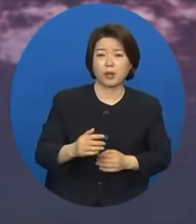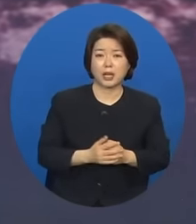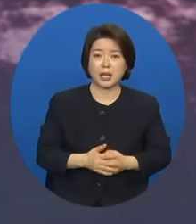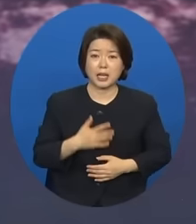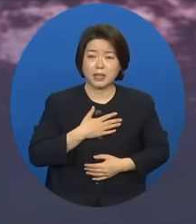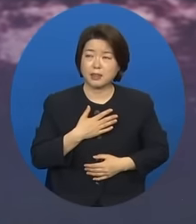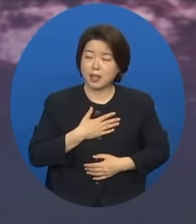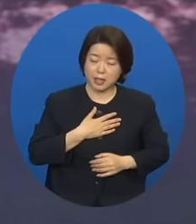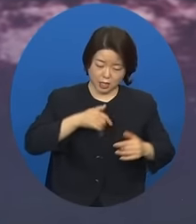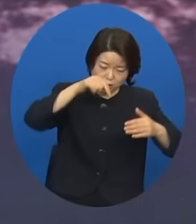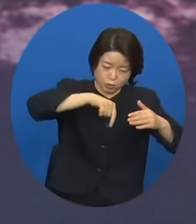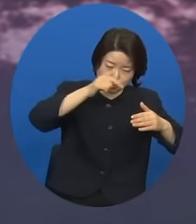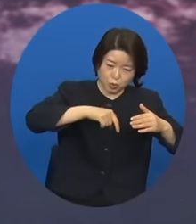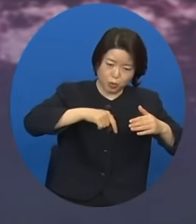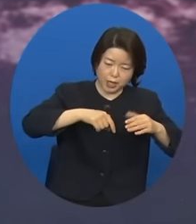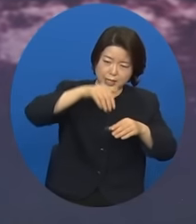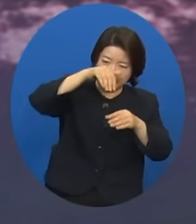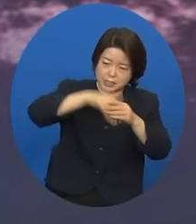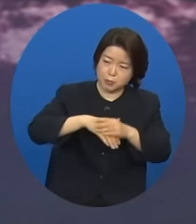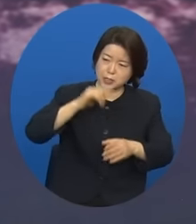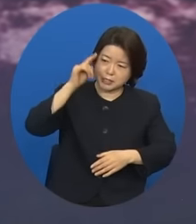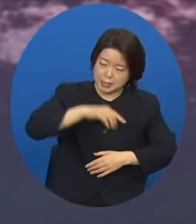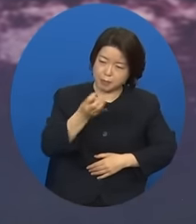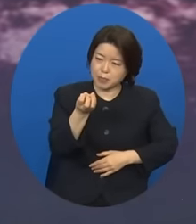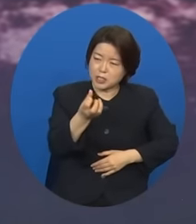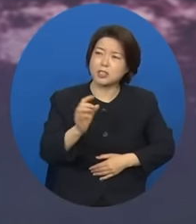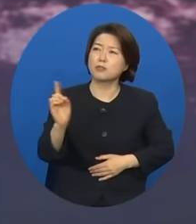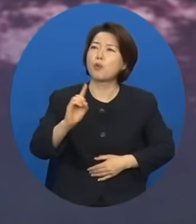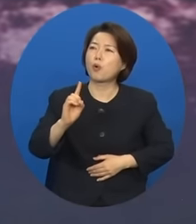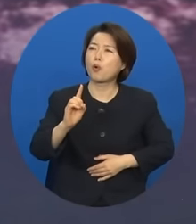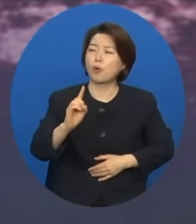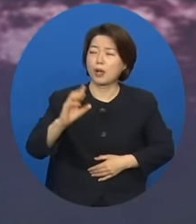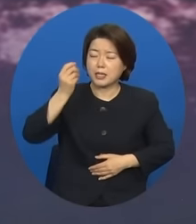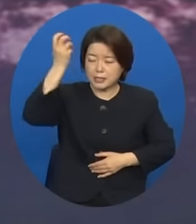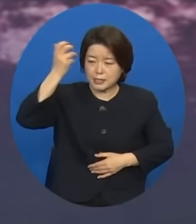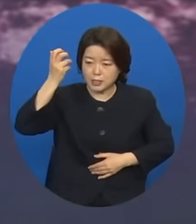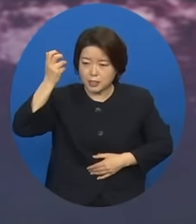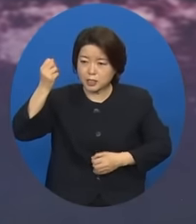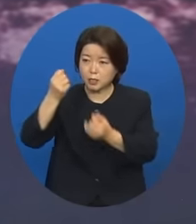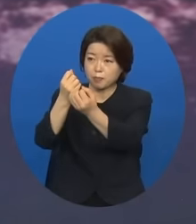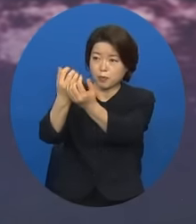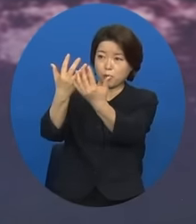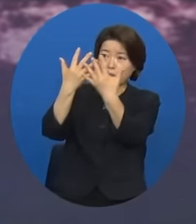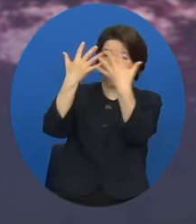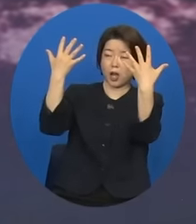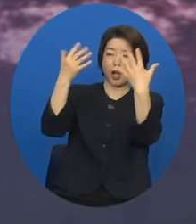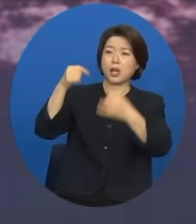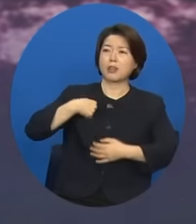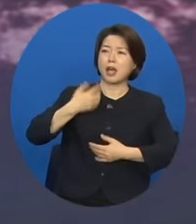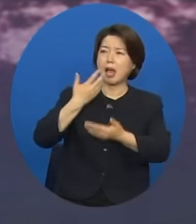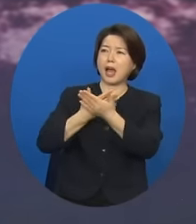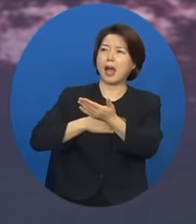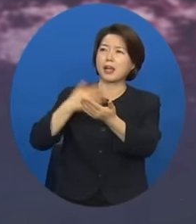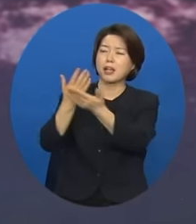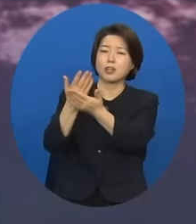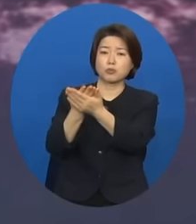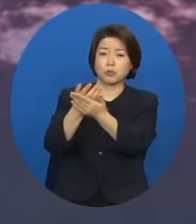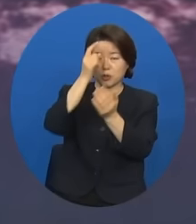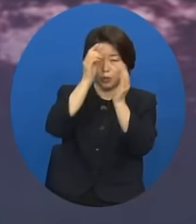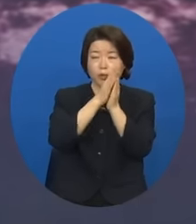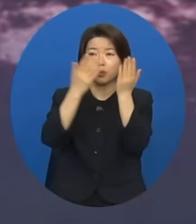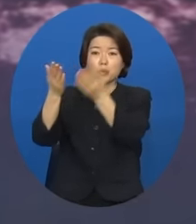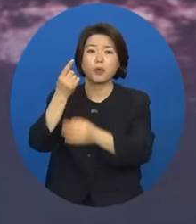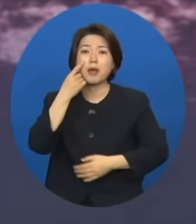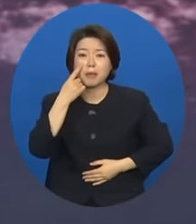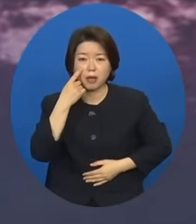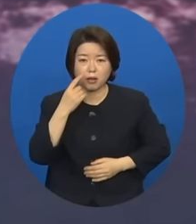심겨진 가라지들을 무엇인지 성령께서 저에게 조명하여 알게 해주시라는 기도를 한번 해보세요 그러면 여러분